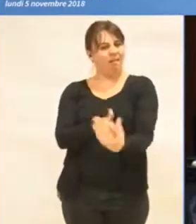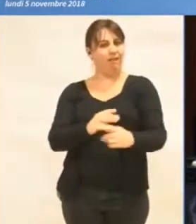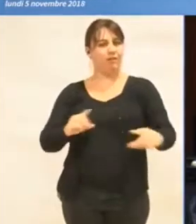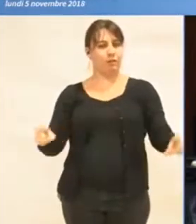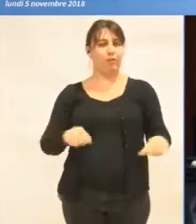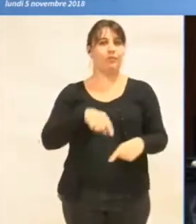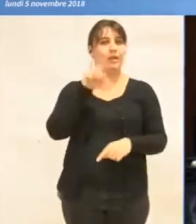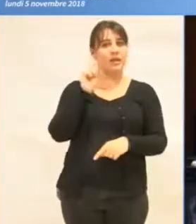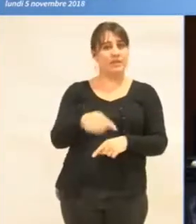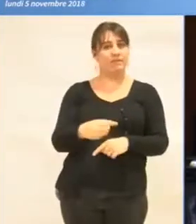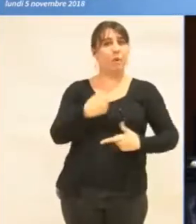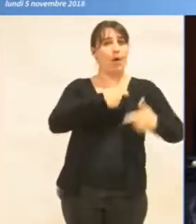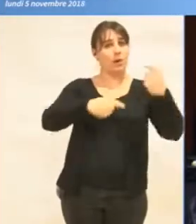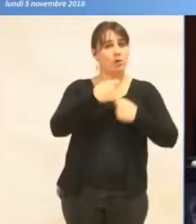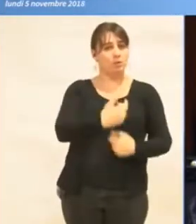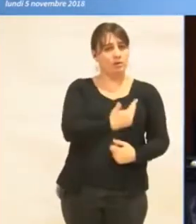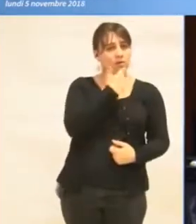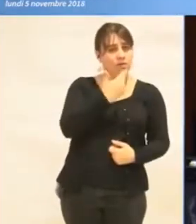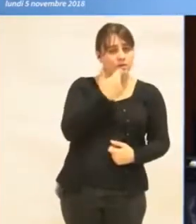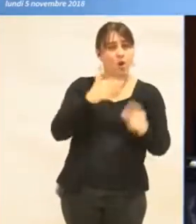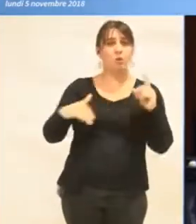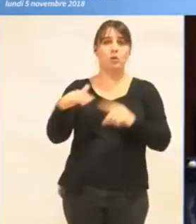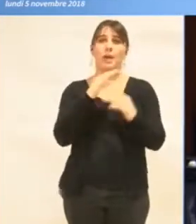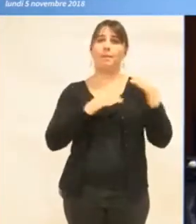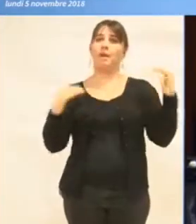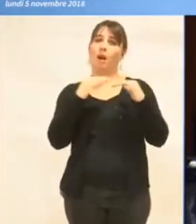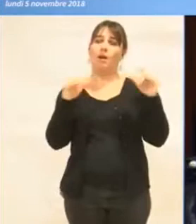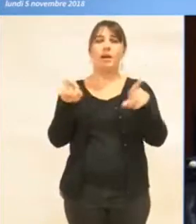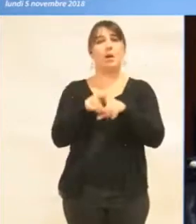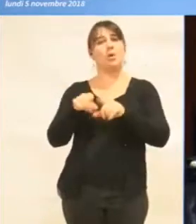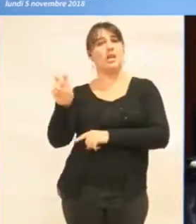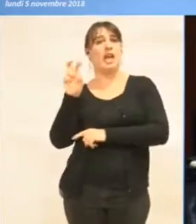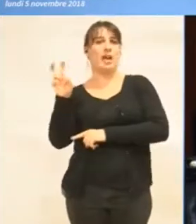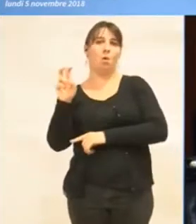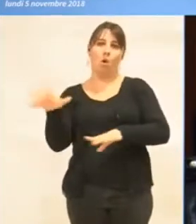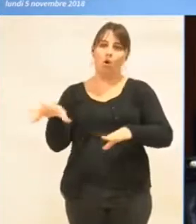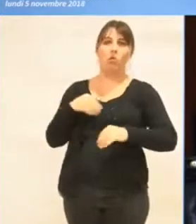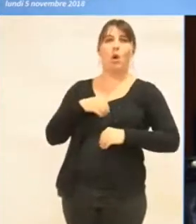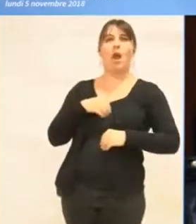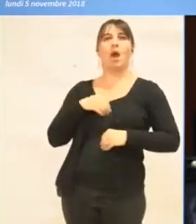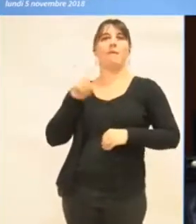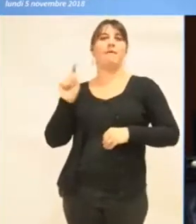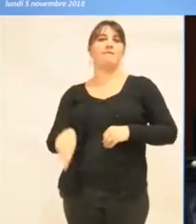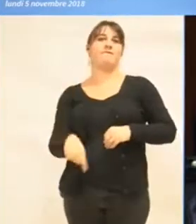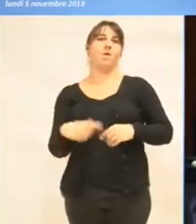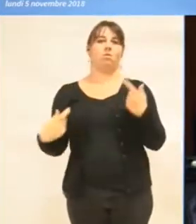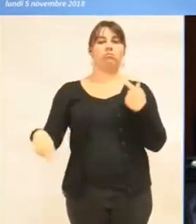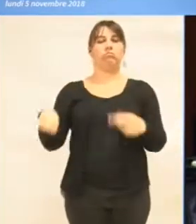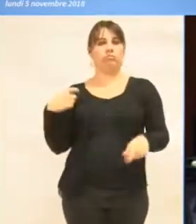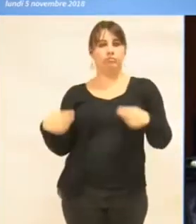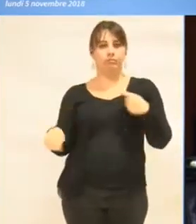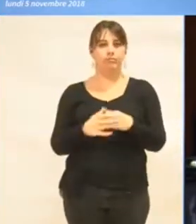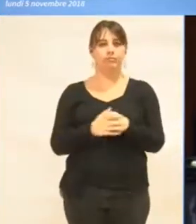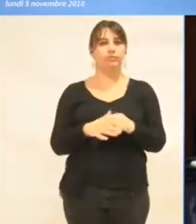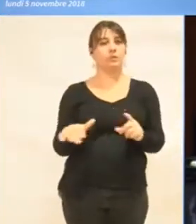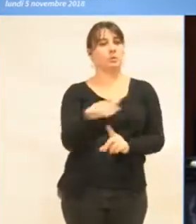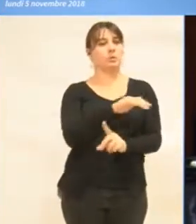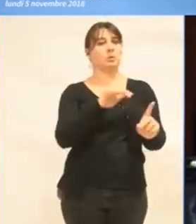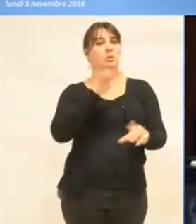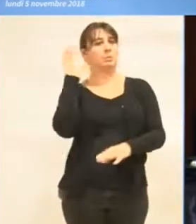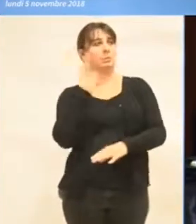fois économiquement efficace, socialement équitable et écologiquement tolérable. Le social doit être